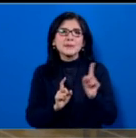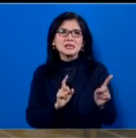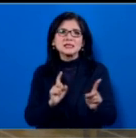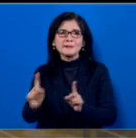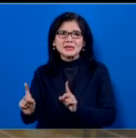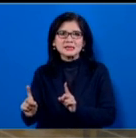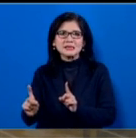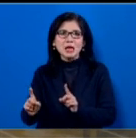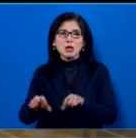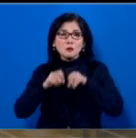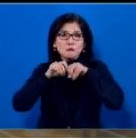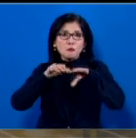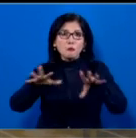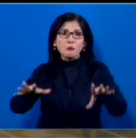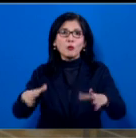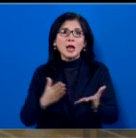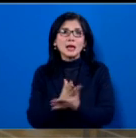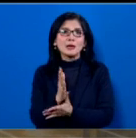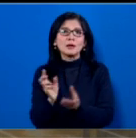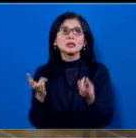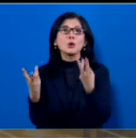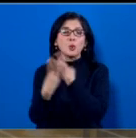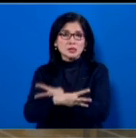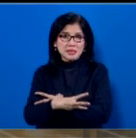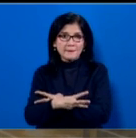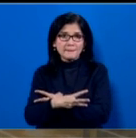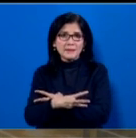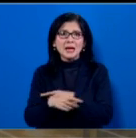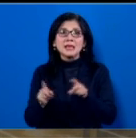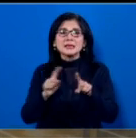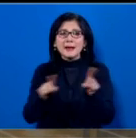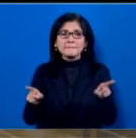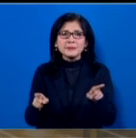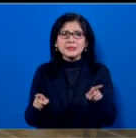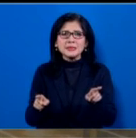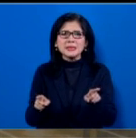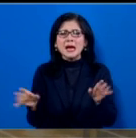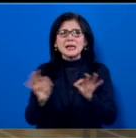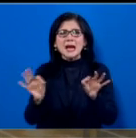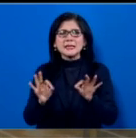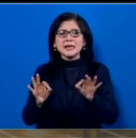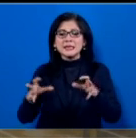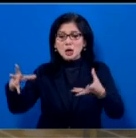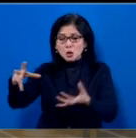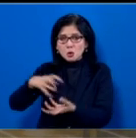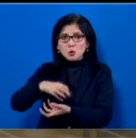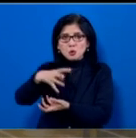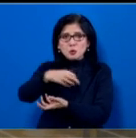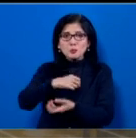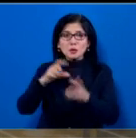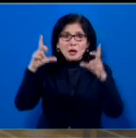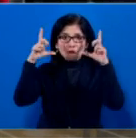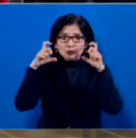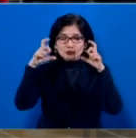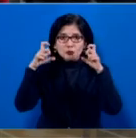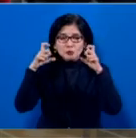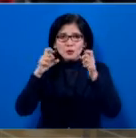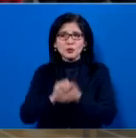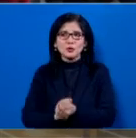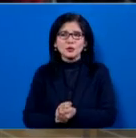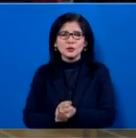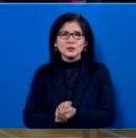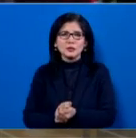via WhatsApp. Tapi tidak ada yang mengumpulkan foto-foto ini dan kemudian mentabulasikannya semua